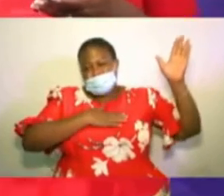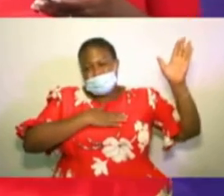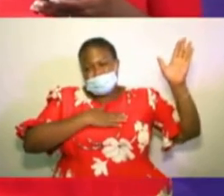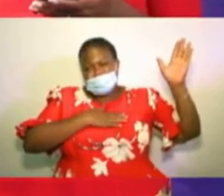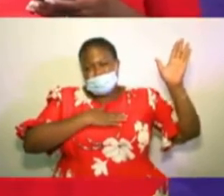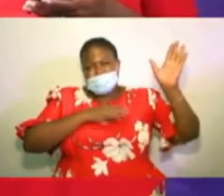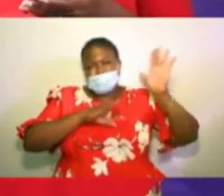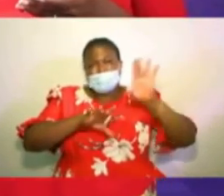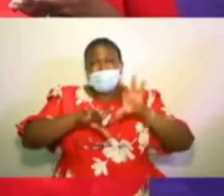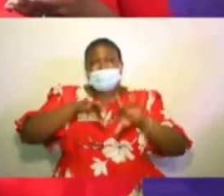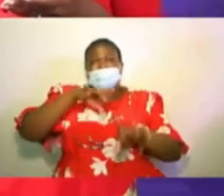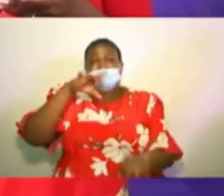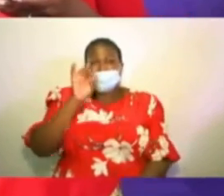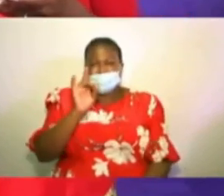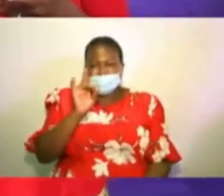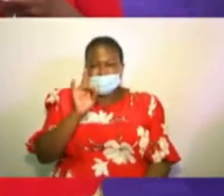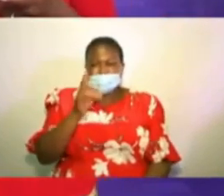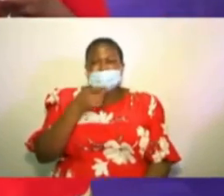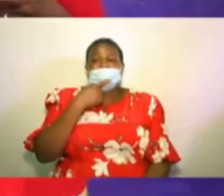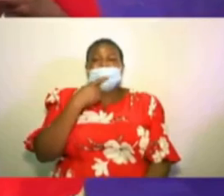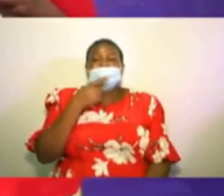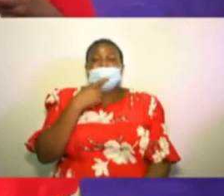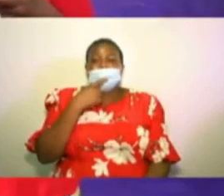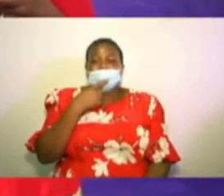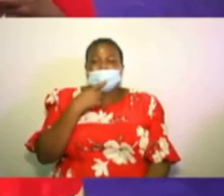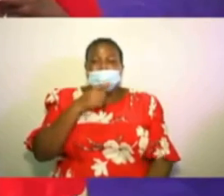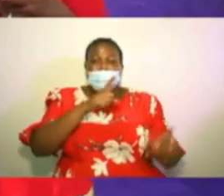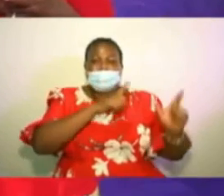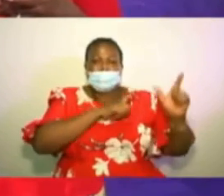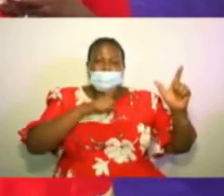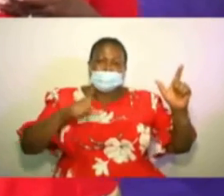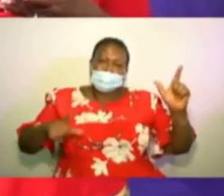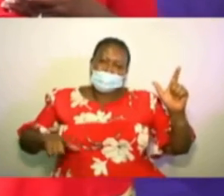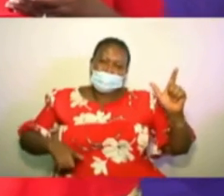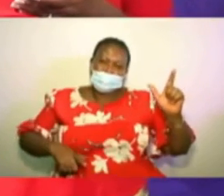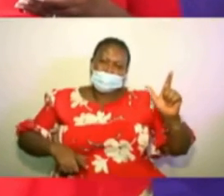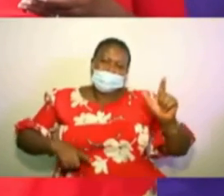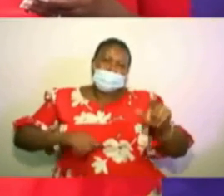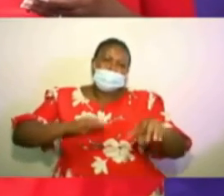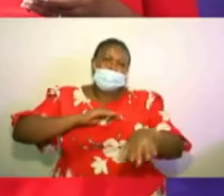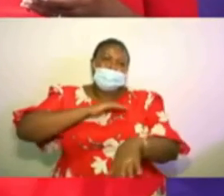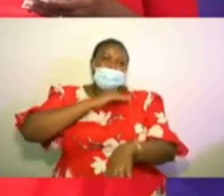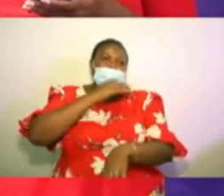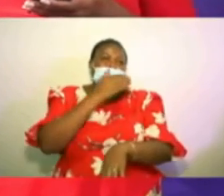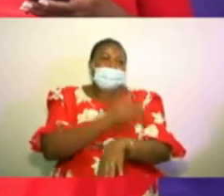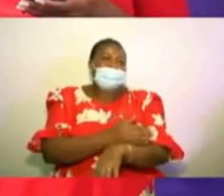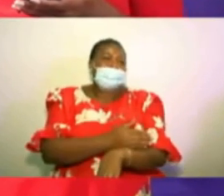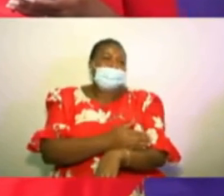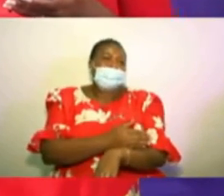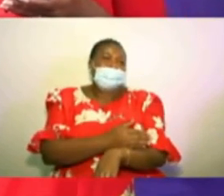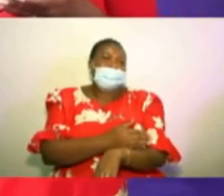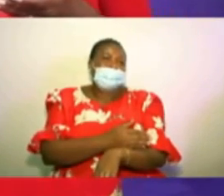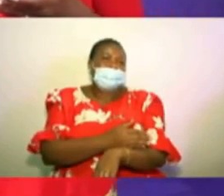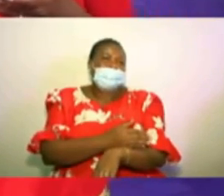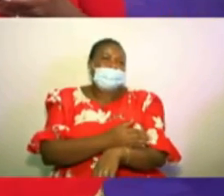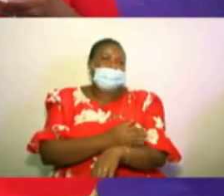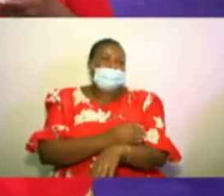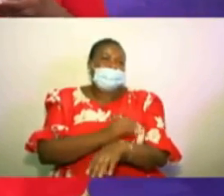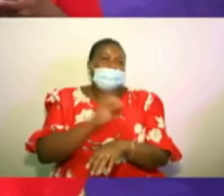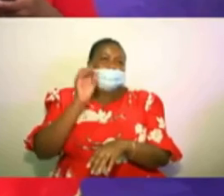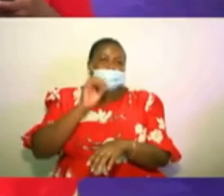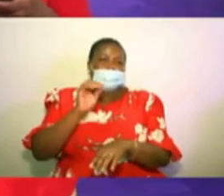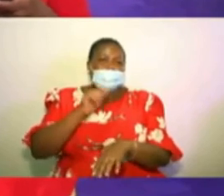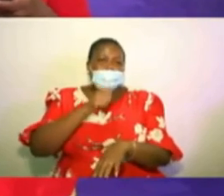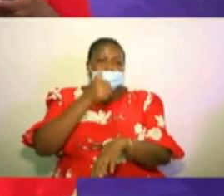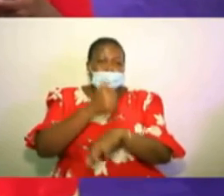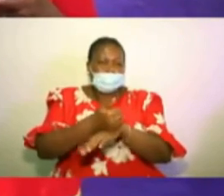what are you, O mighty mountain? Before Zerubbabel, you will become level